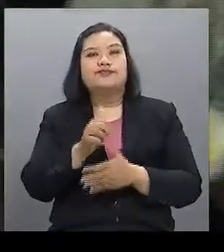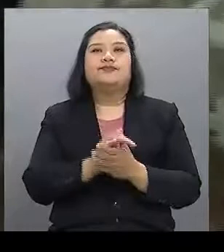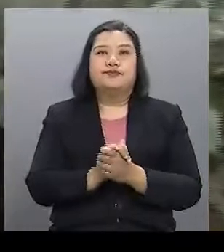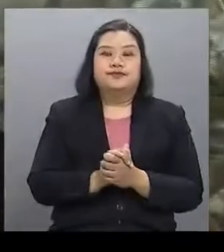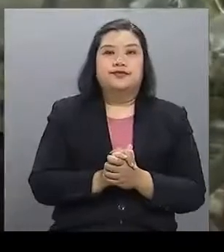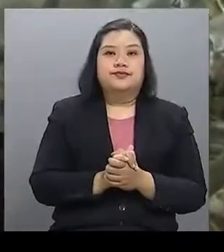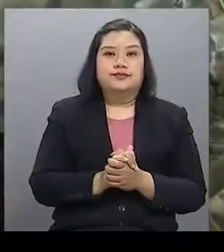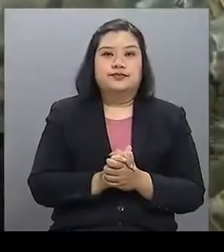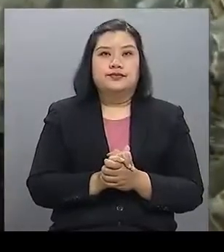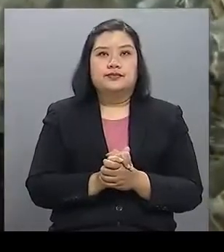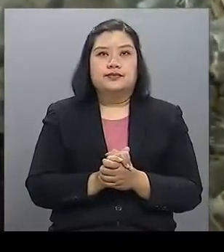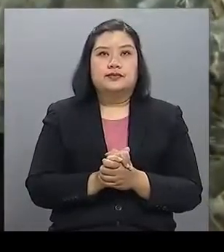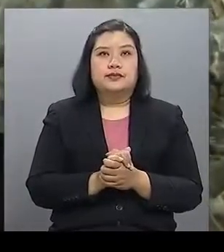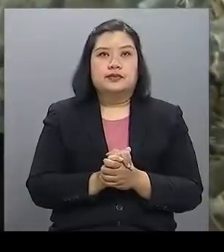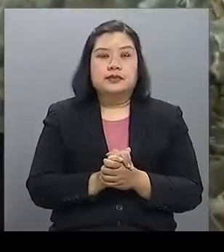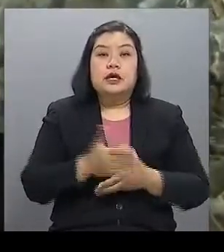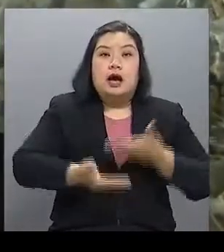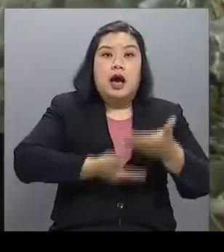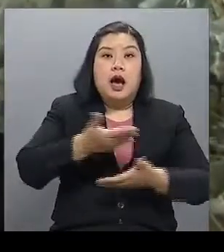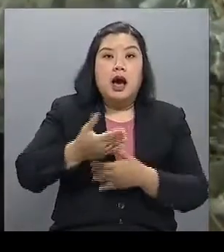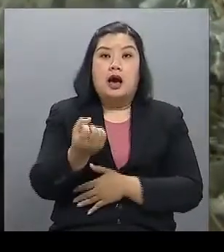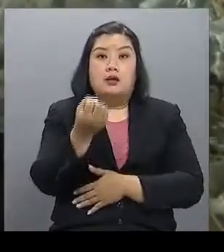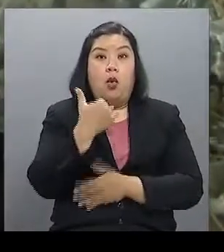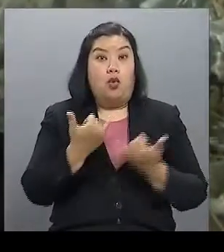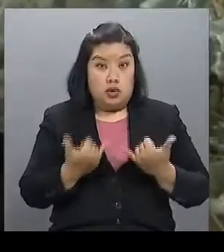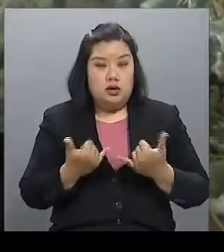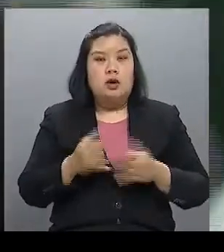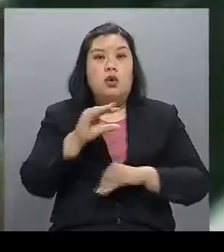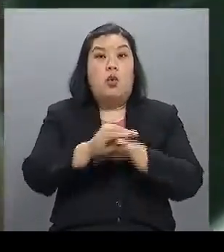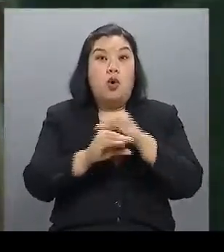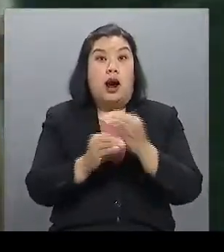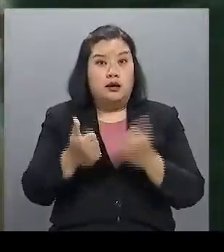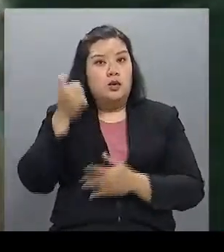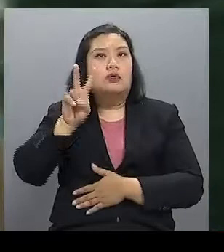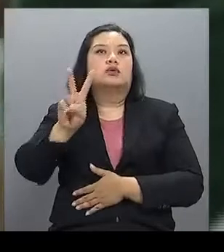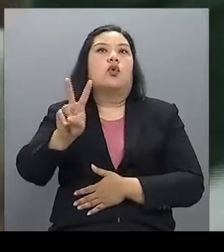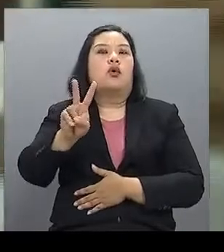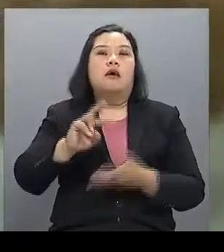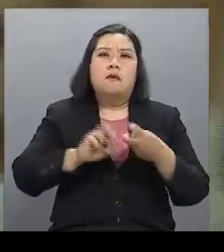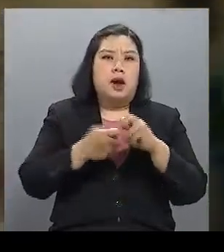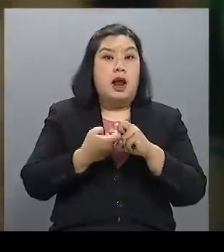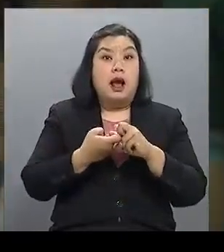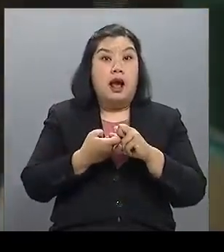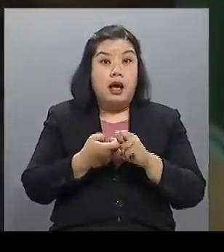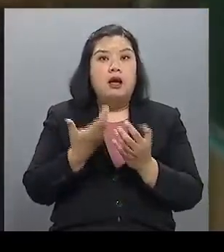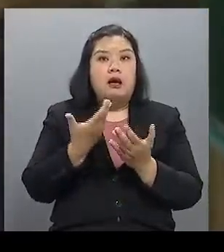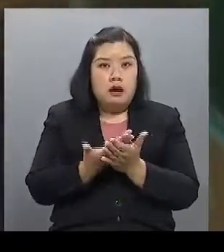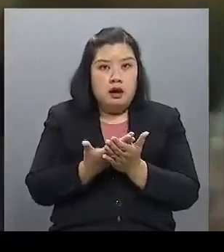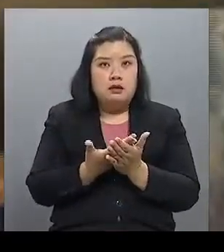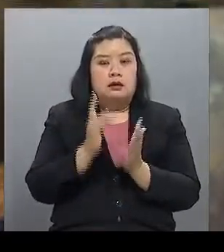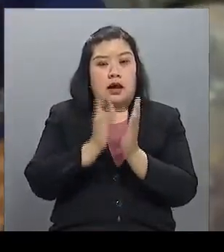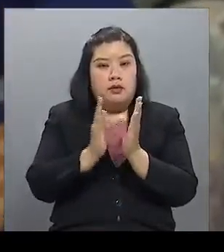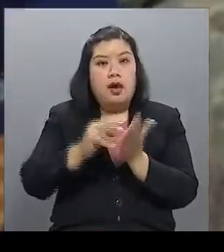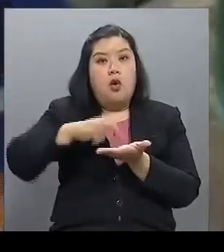ส่วนพ่อค้าแม่ค้าก็บอกว่าโครงการคนละครึ่งในวันที่2ค่ะยังไม่พบปัญหาการใช้งานแล้วก็ช่วยเพิ่มยอดขายให้ได้ร้